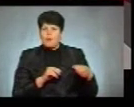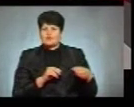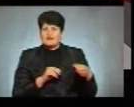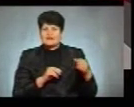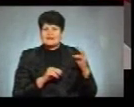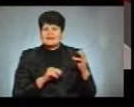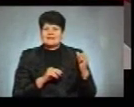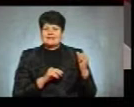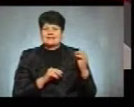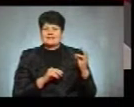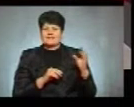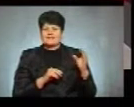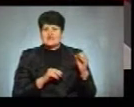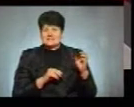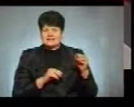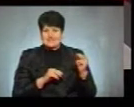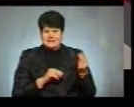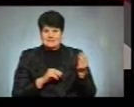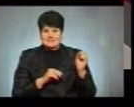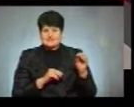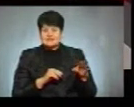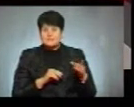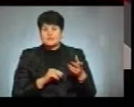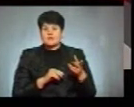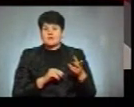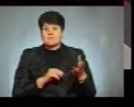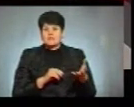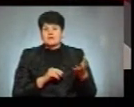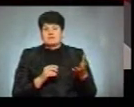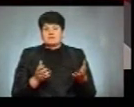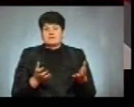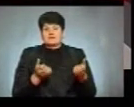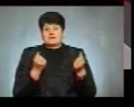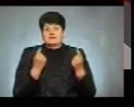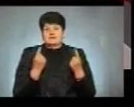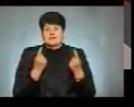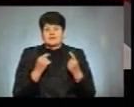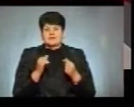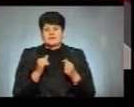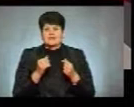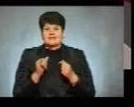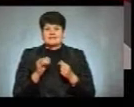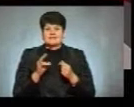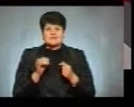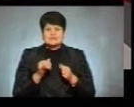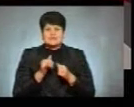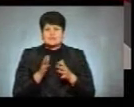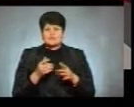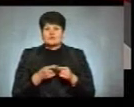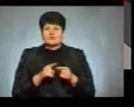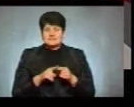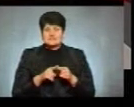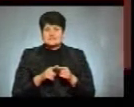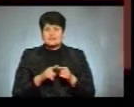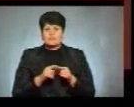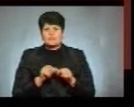великі. Ну, знов-таки, підтримувати великі інвесторів президент просто не зможе, по тій причині, що це буде певний вихід